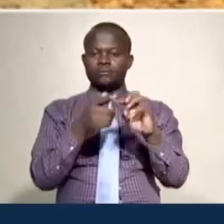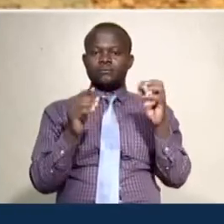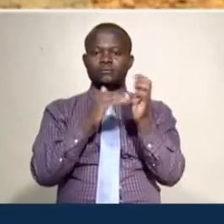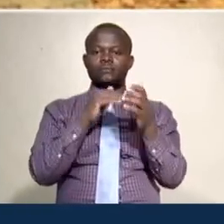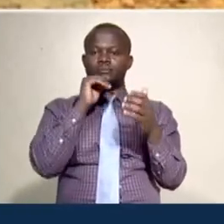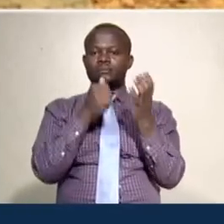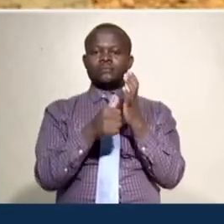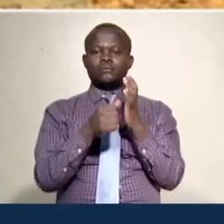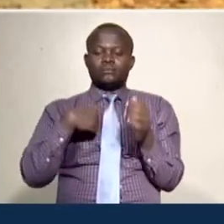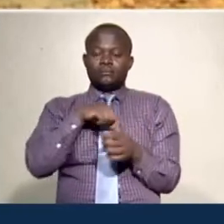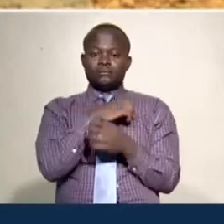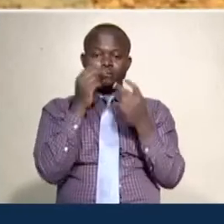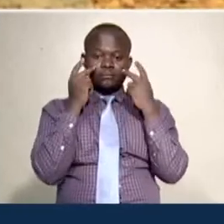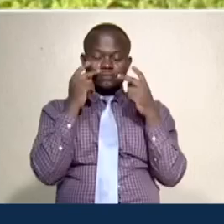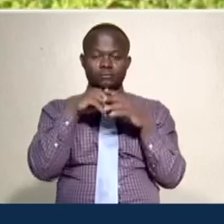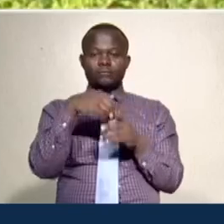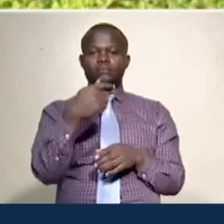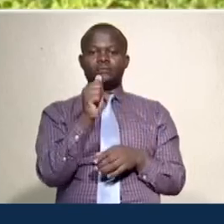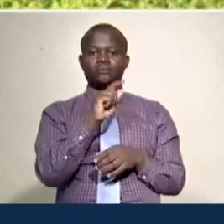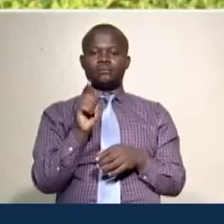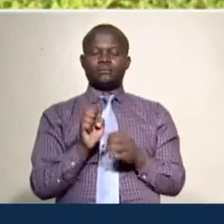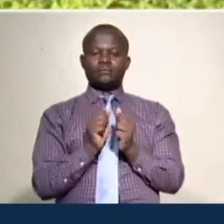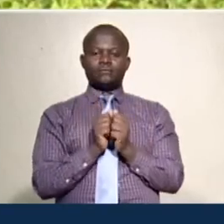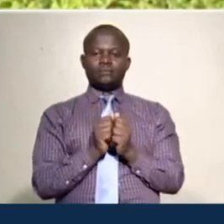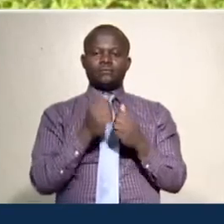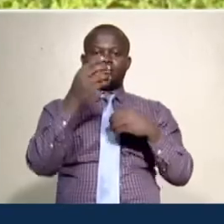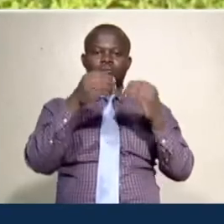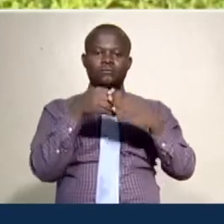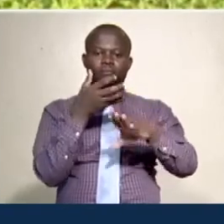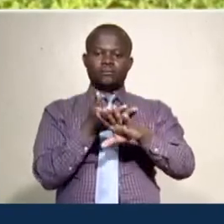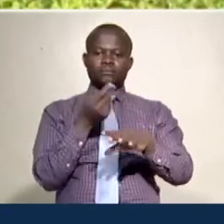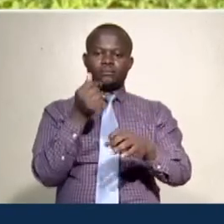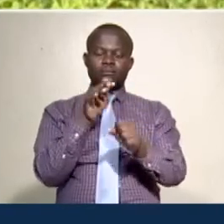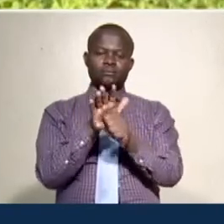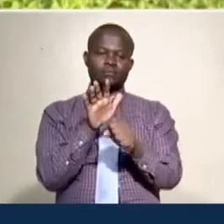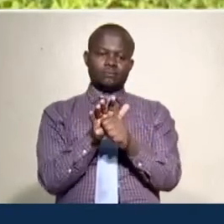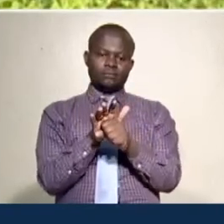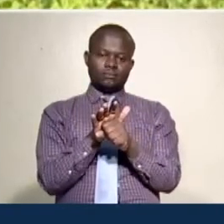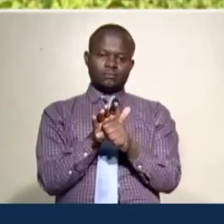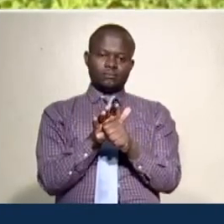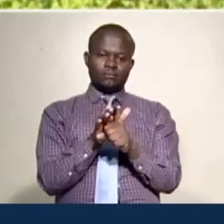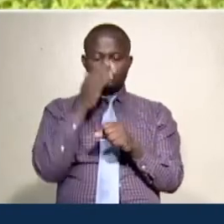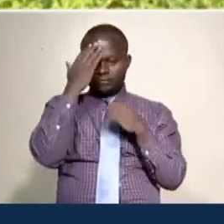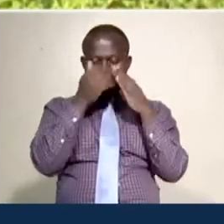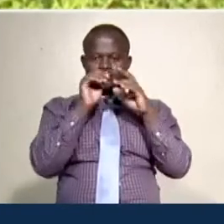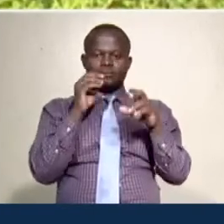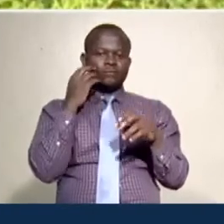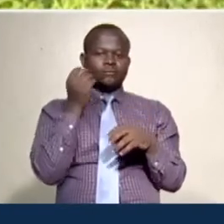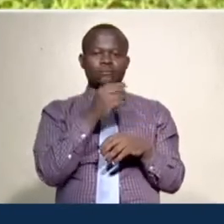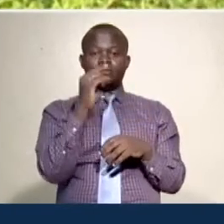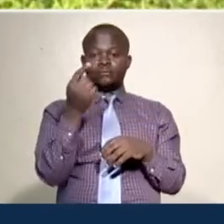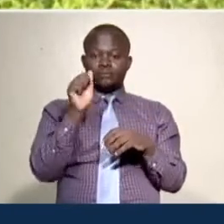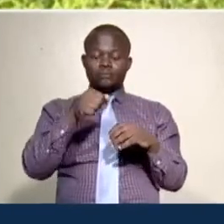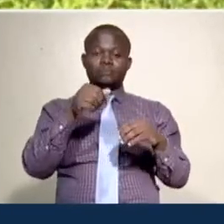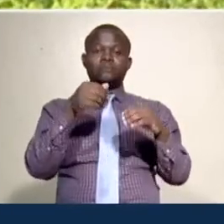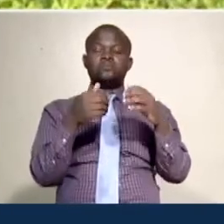nta n'ibibazo tubona kuri gaze. Agenda ku makara yabaga ari menshi kubera ko mu kwezi nashoboraga